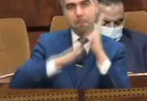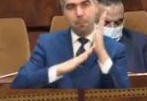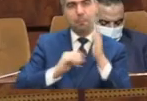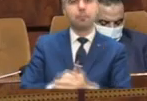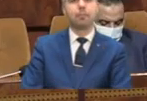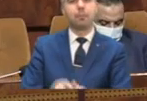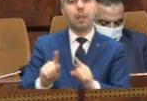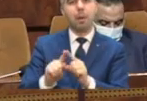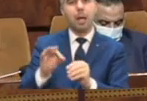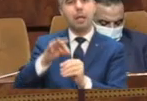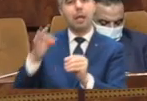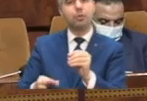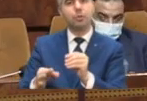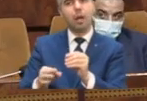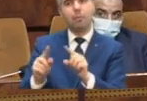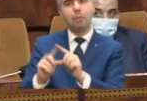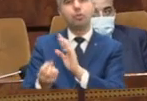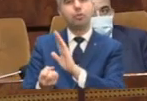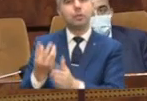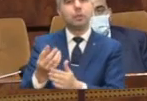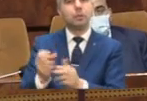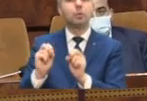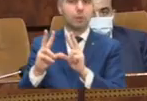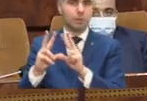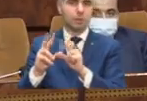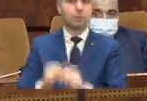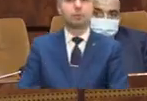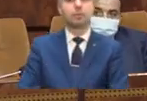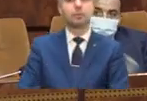عطت نتائج إيجابية، لأن